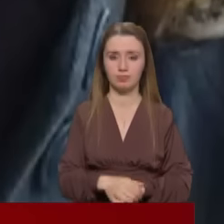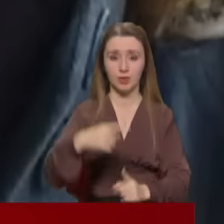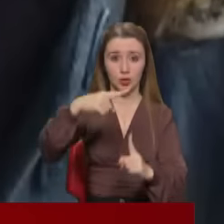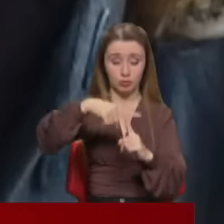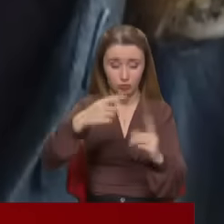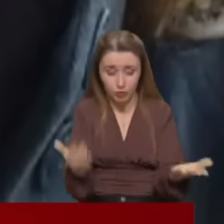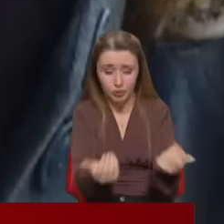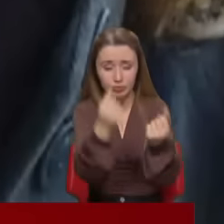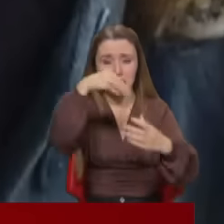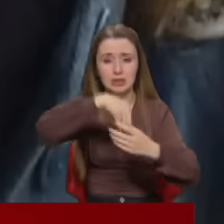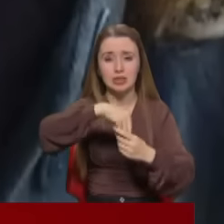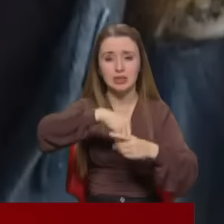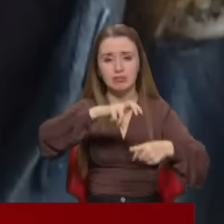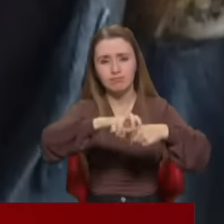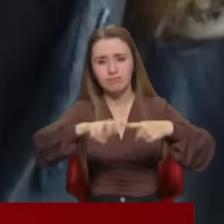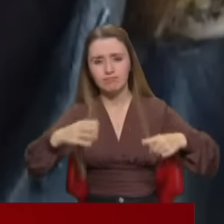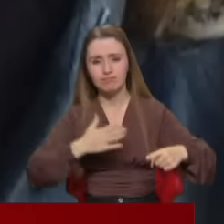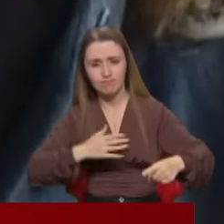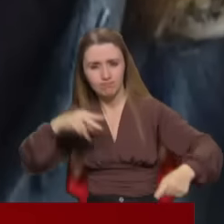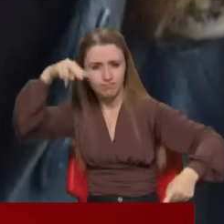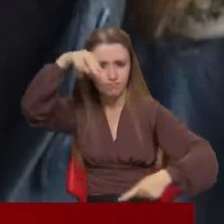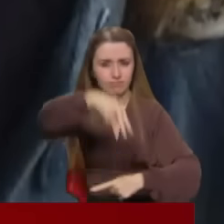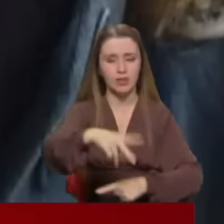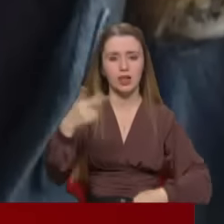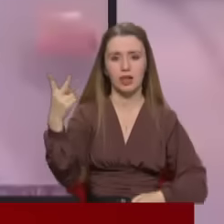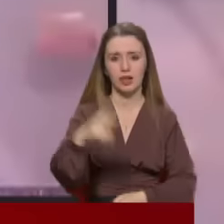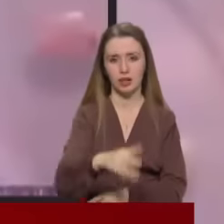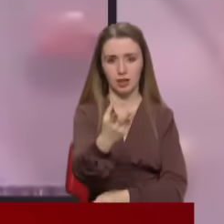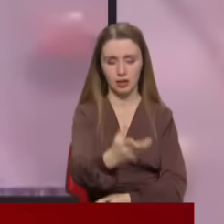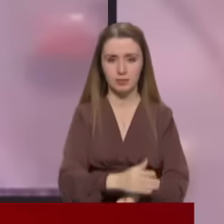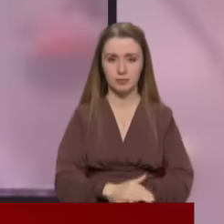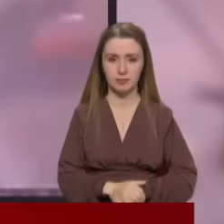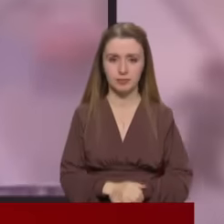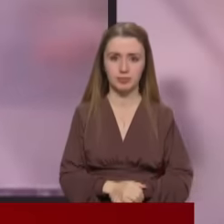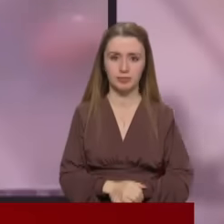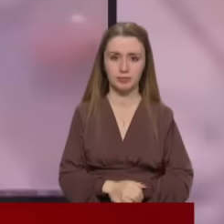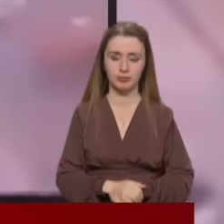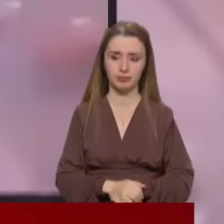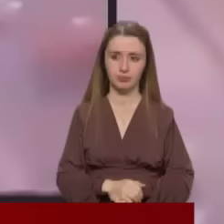Torununu kurtarmak için tramvayın önüne atladı. Hayatını kaybetti.